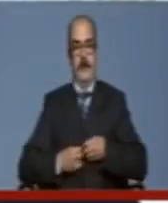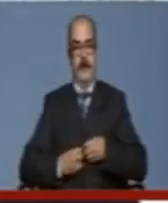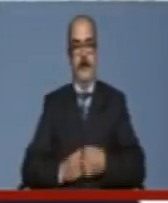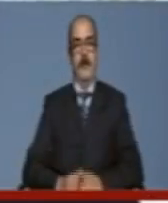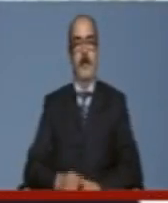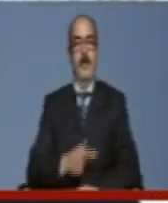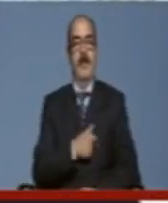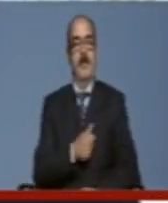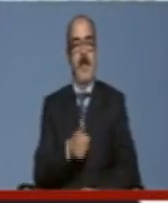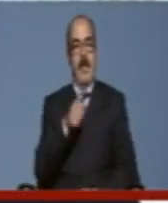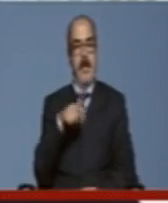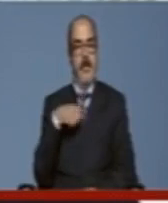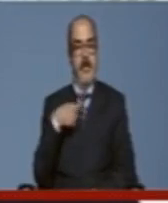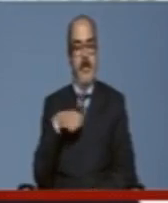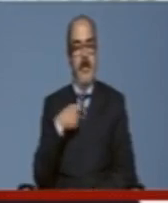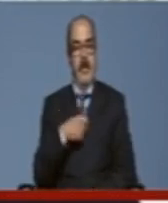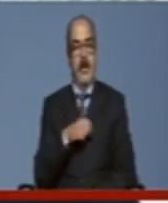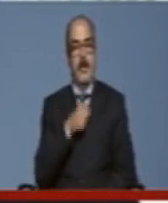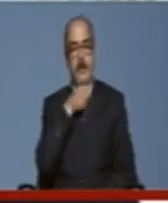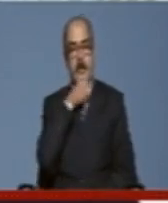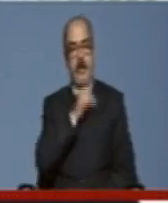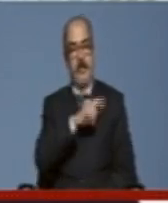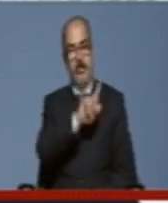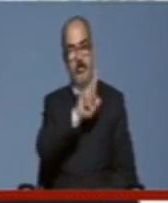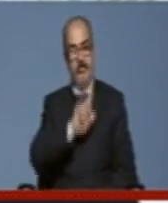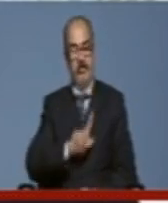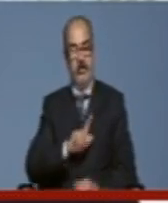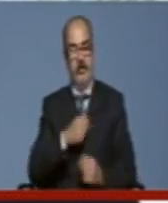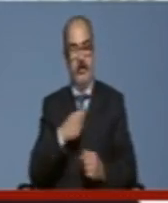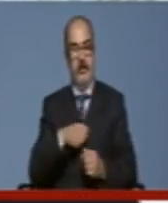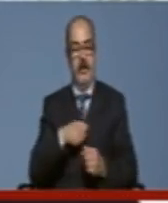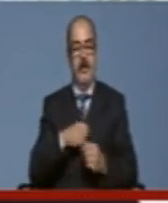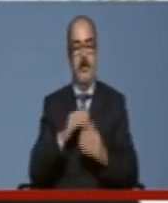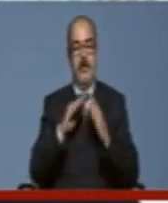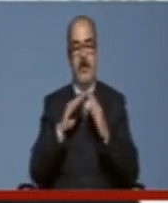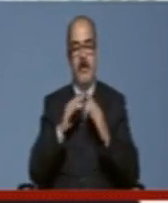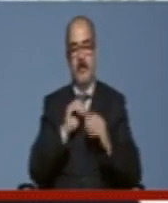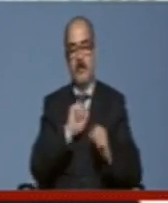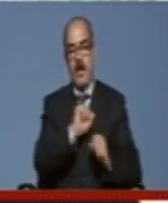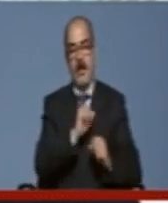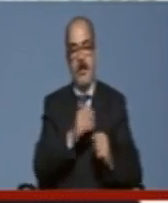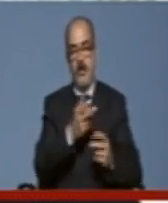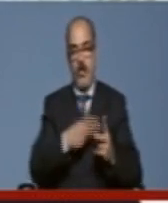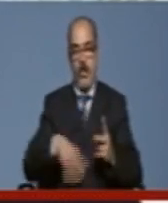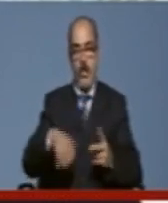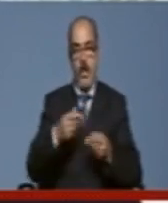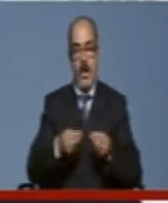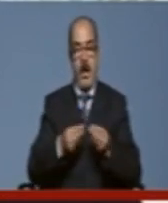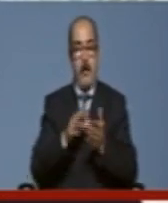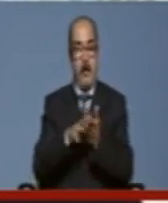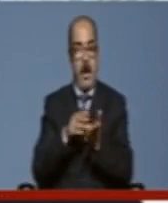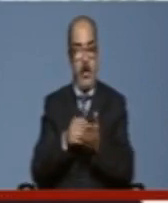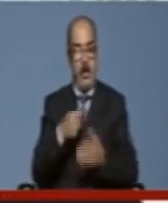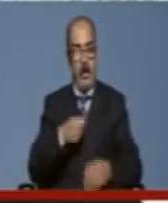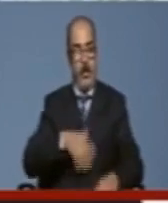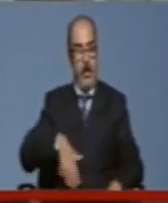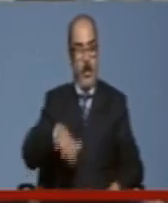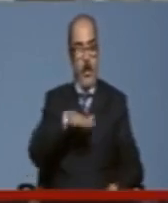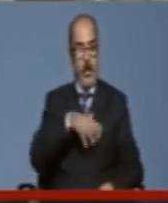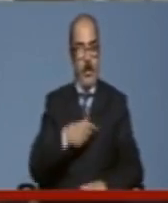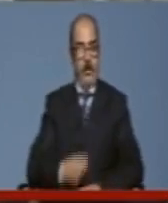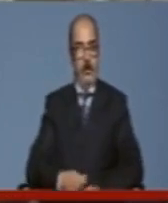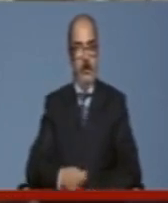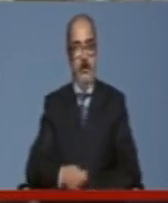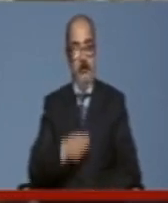فخامة الرئيس إيمانويل ماكرون رئيس الجمهورية الفرنسية، السيدات والسادة، اسمحوا لي أن أرحب بكم وأن أنا أرحب